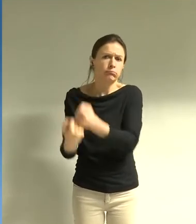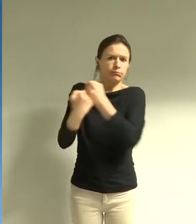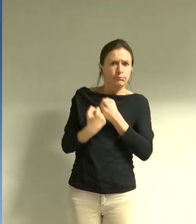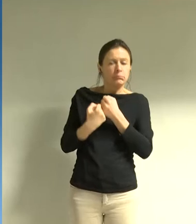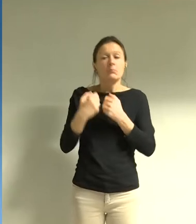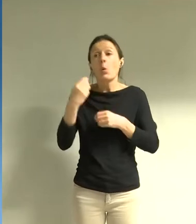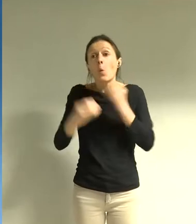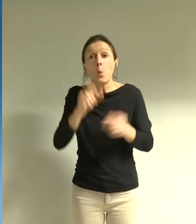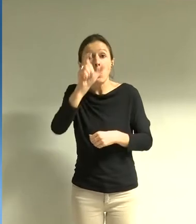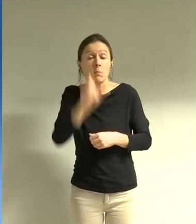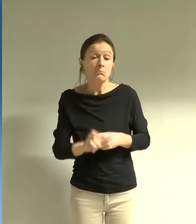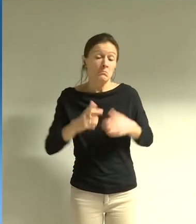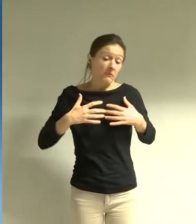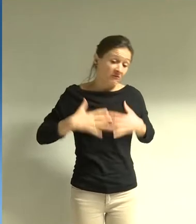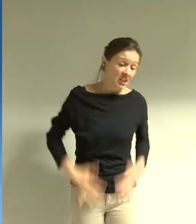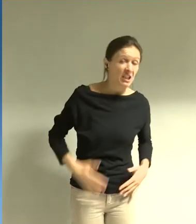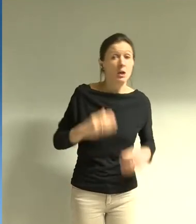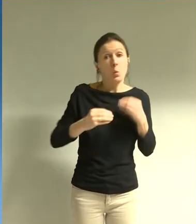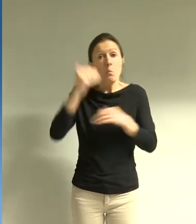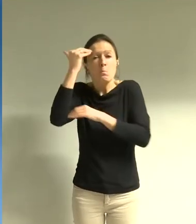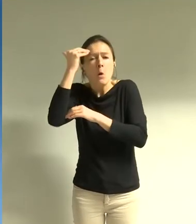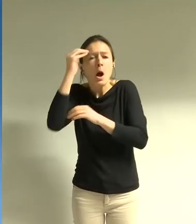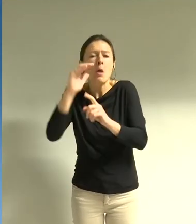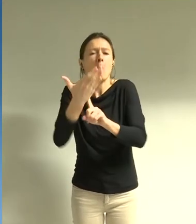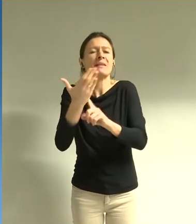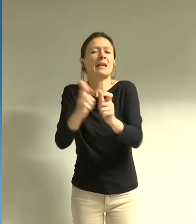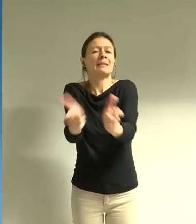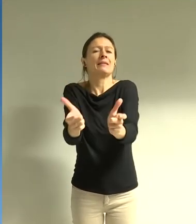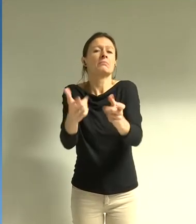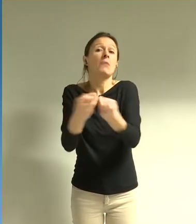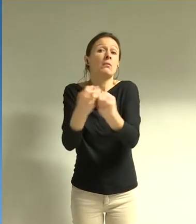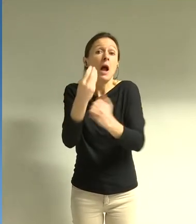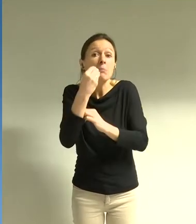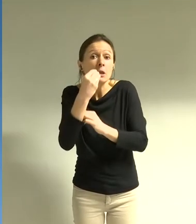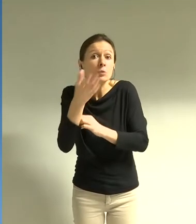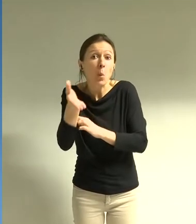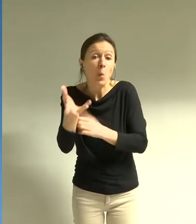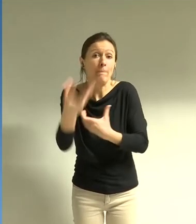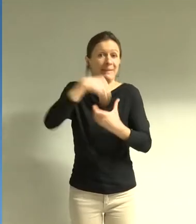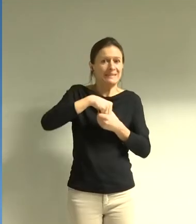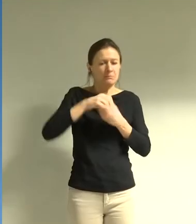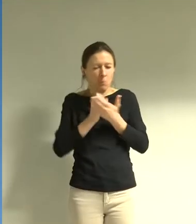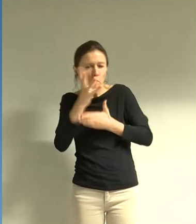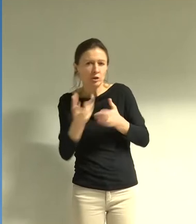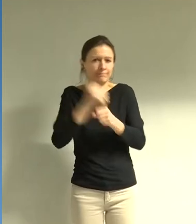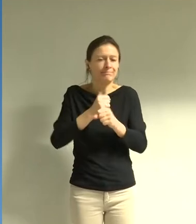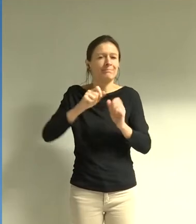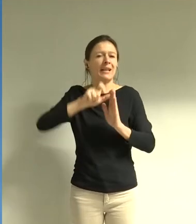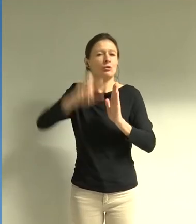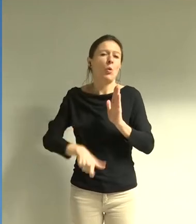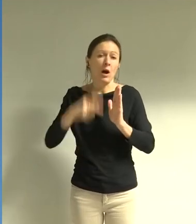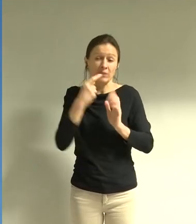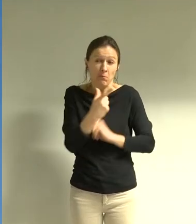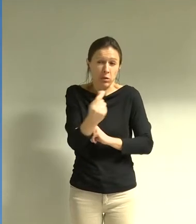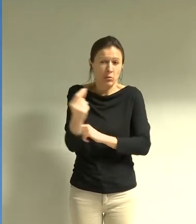physiques ou morales qui viendrait dans le champ de l'alimentation par exemple contribué au projet de restaurant donc on voit là que les partenaires peuvent être assez